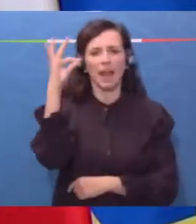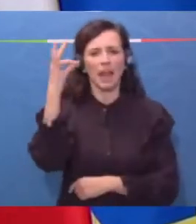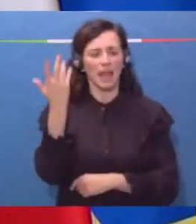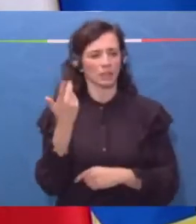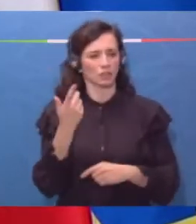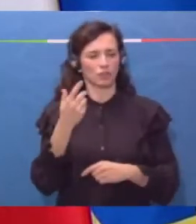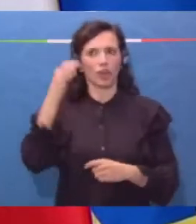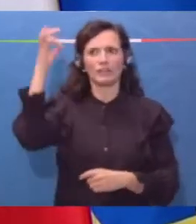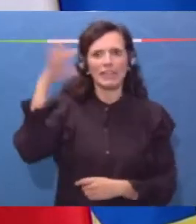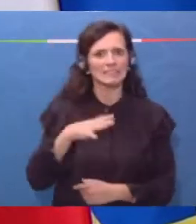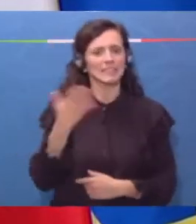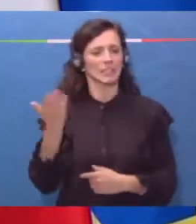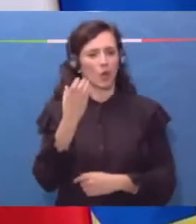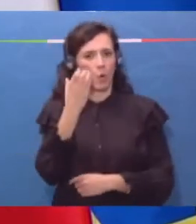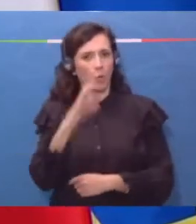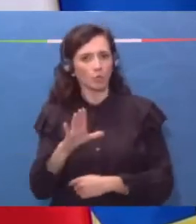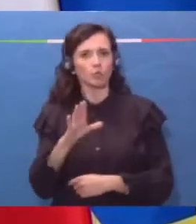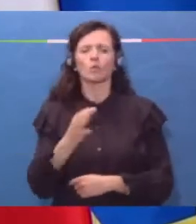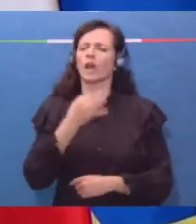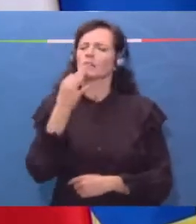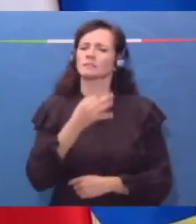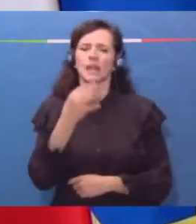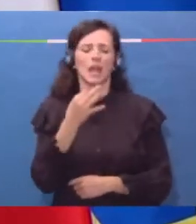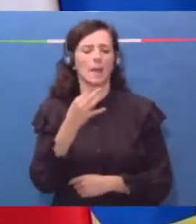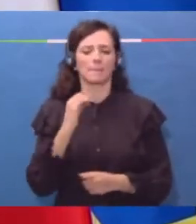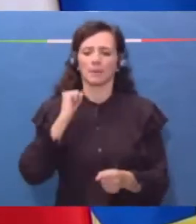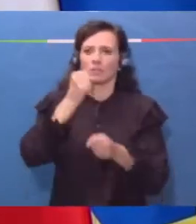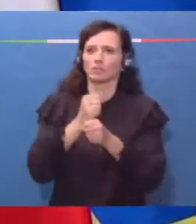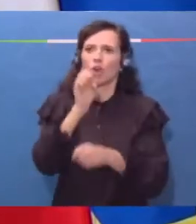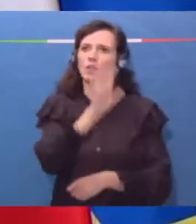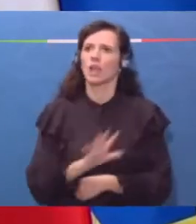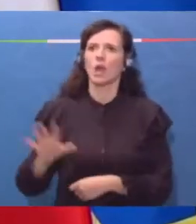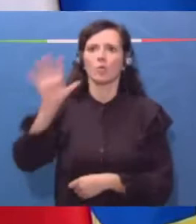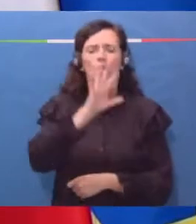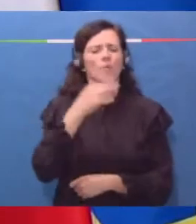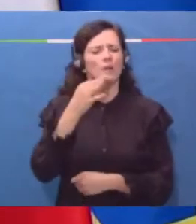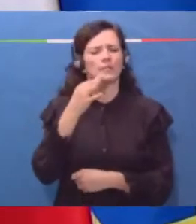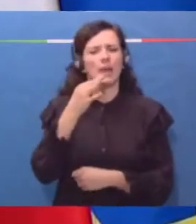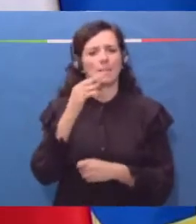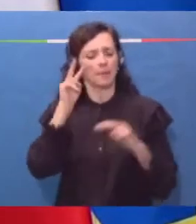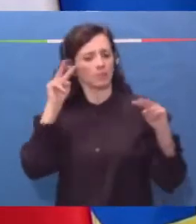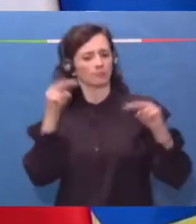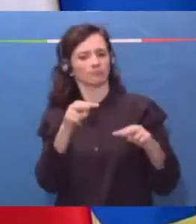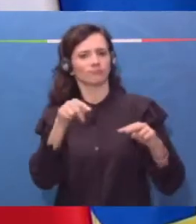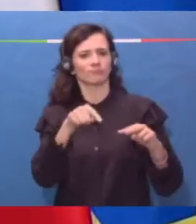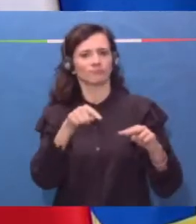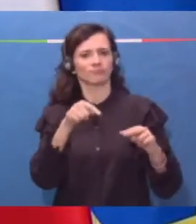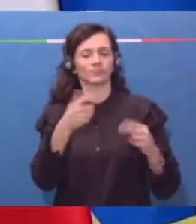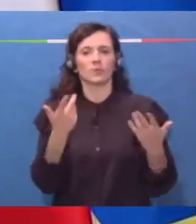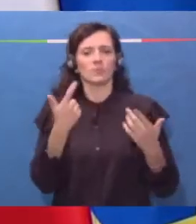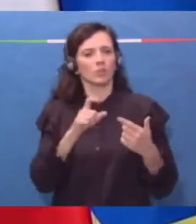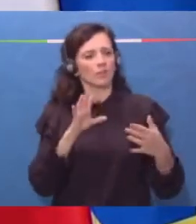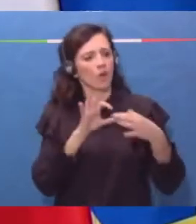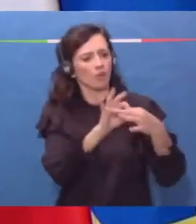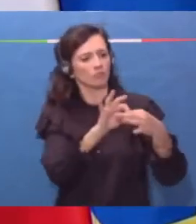è stato sempre al centro, nel cuore della storia europea, ma è anche una comunanza di valori